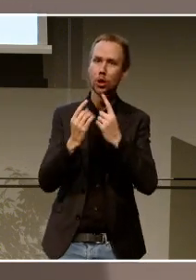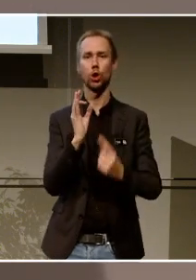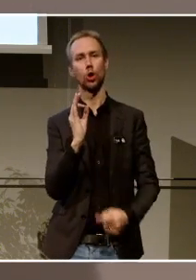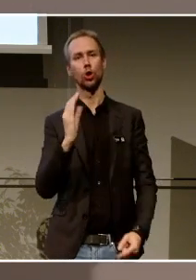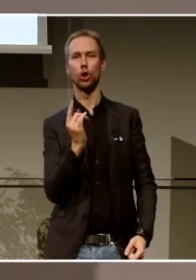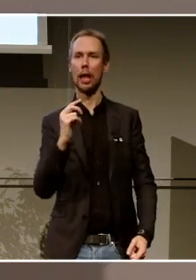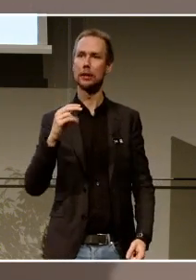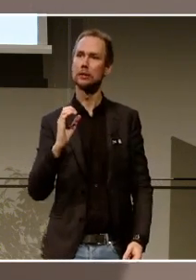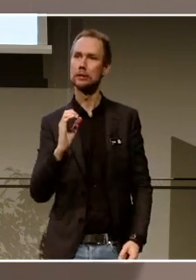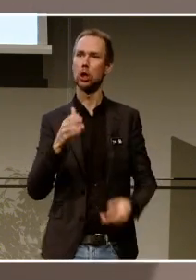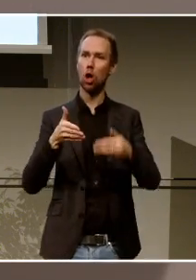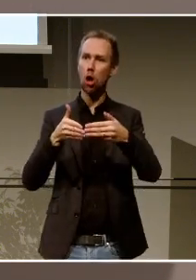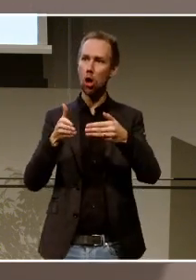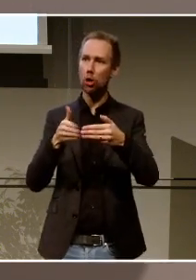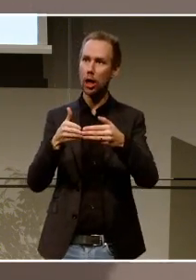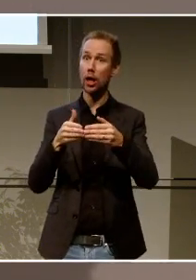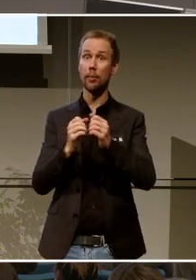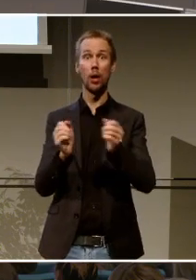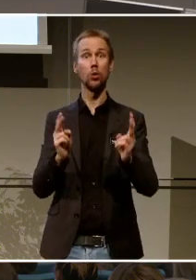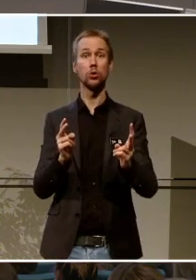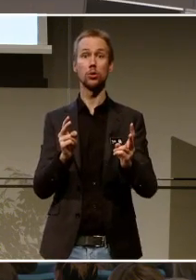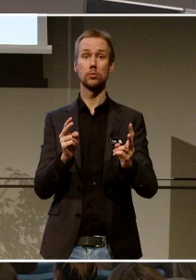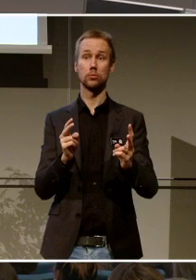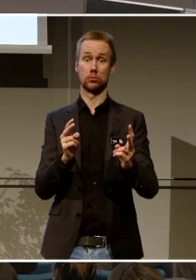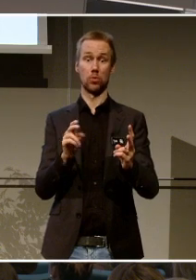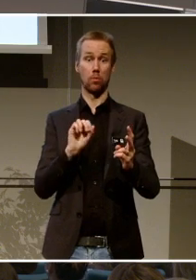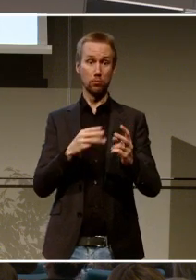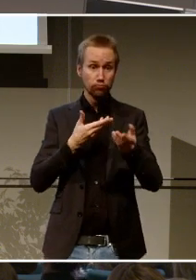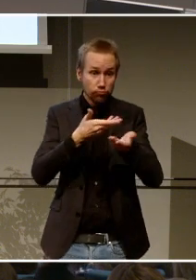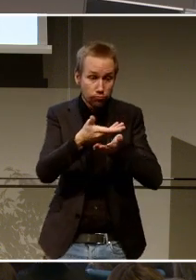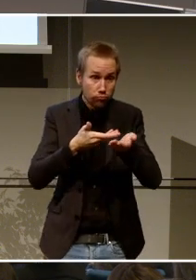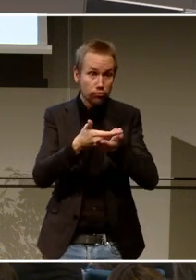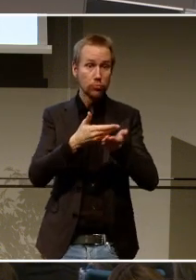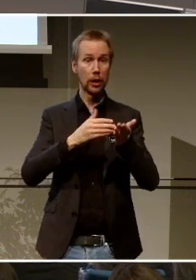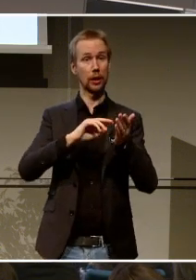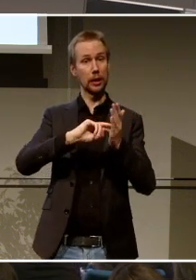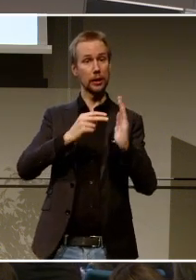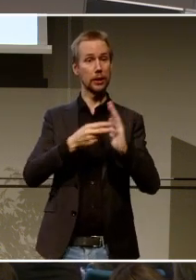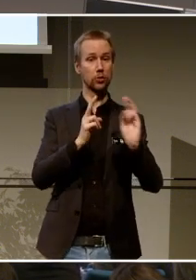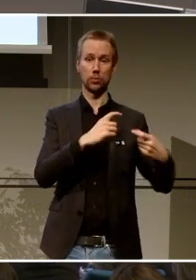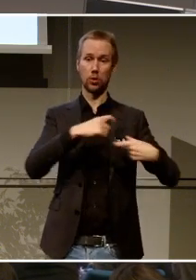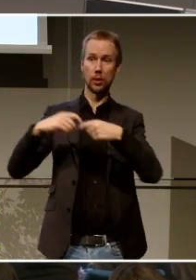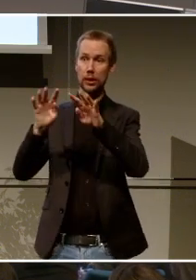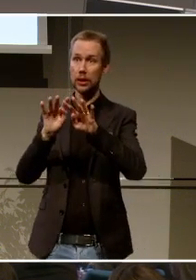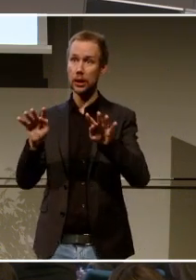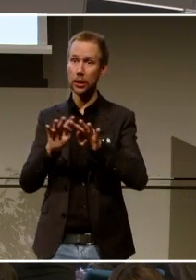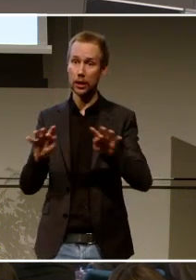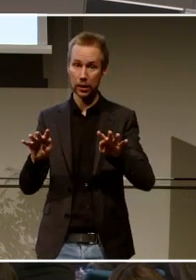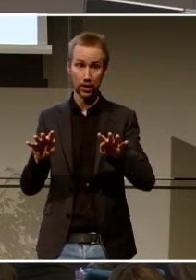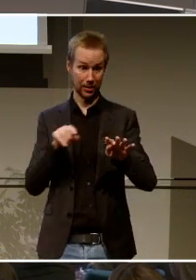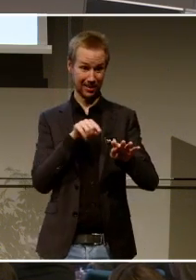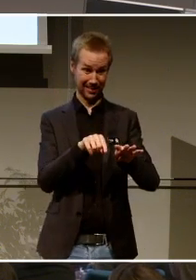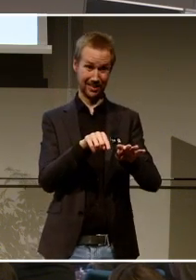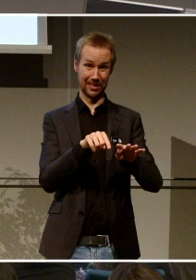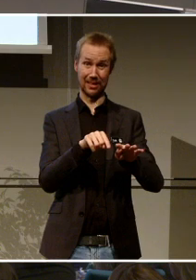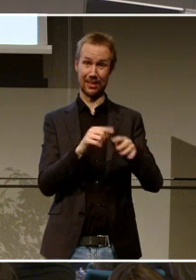vi samspelar med sån här teknik som själv är kopplade till nätet och bygger sina algoritmer och lär sig att äppelträdet går inte att